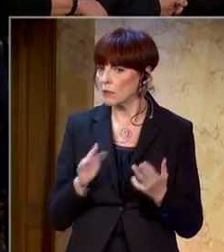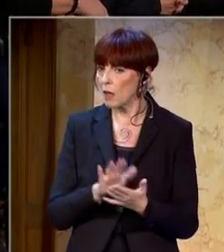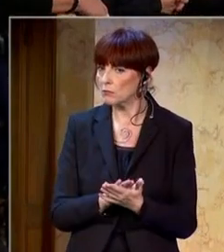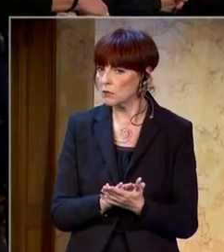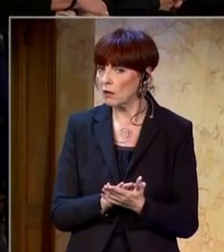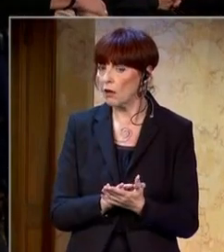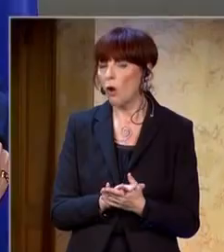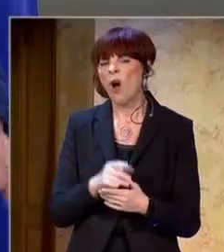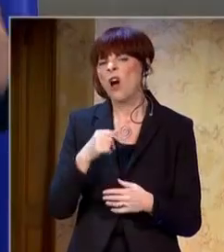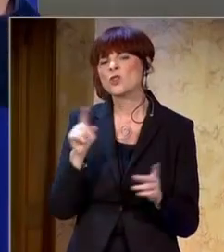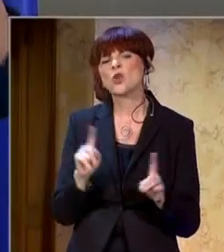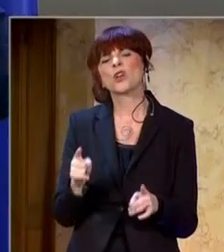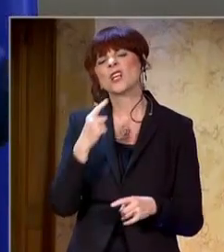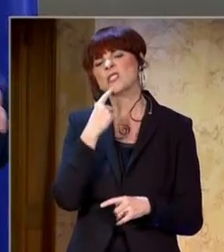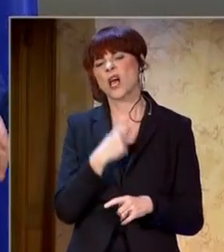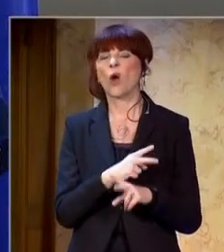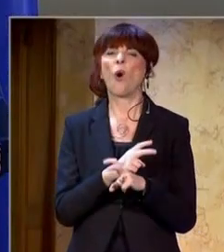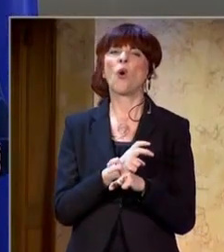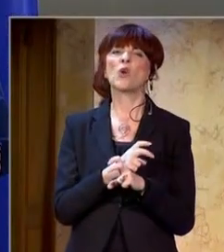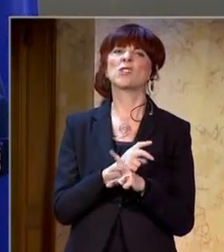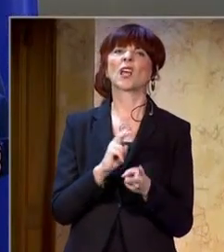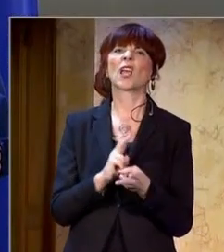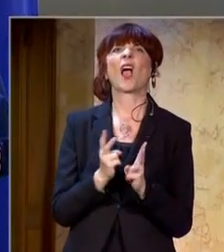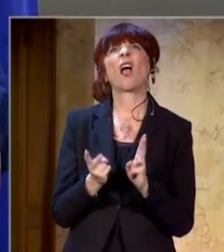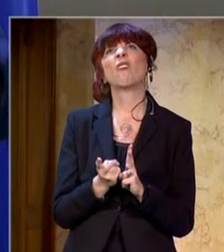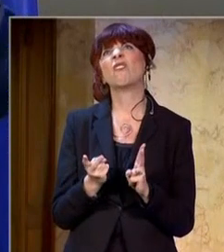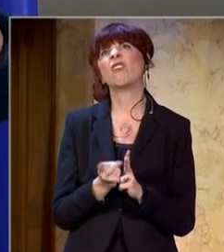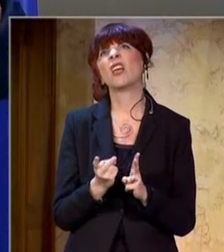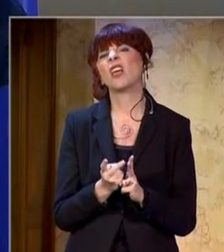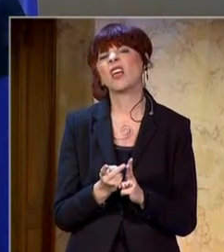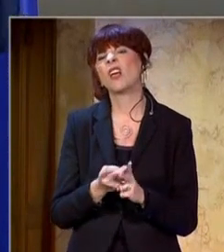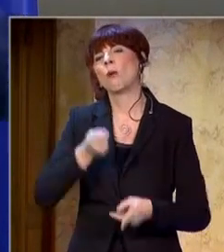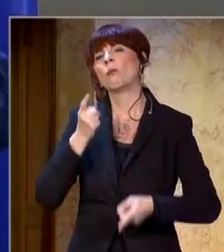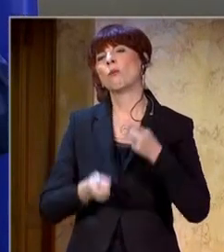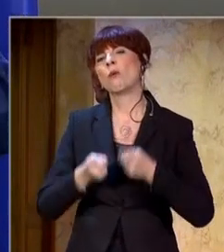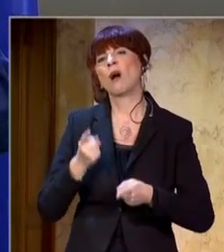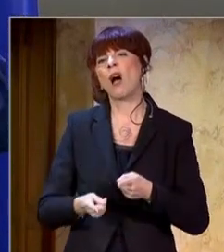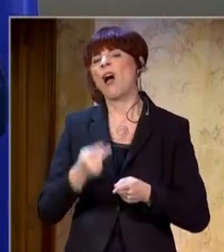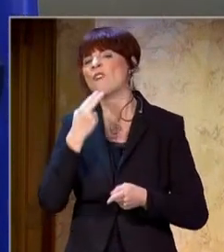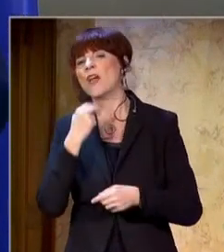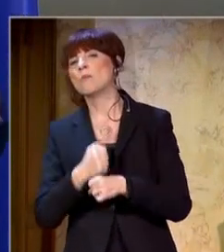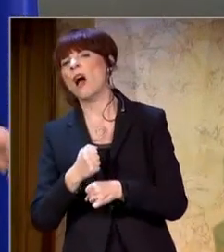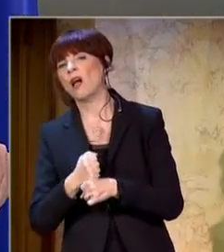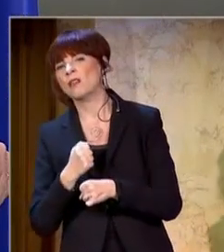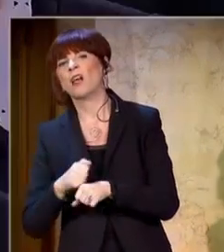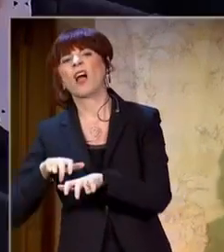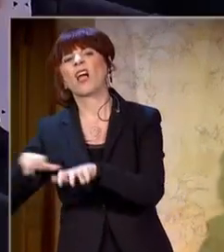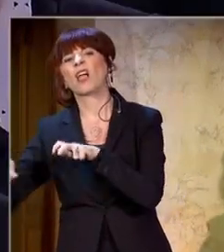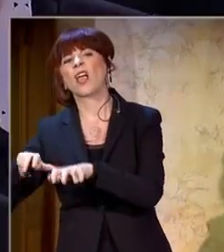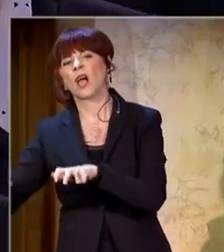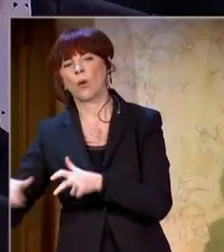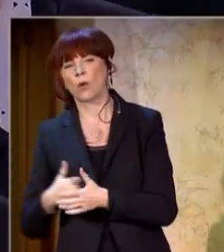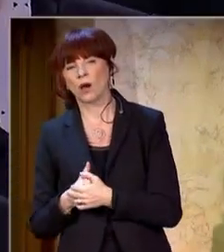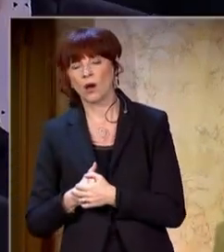zu sagen, naja, das ist halt in Österreich eine Exekutive und im Prinzip wird alle Gesetze von der Regierung vorgeschlagen und das Parlament eher